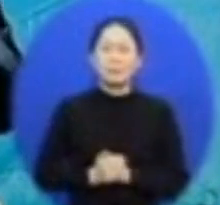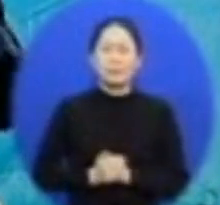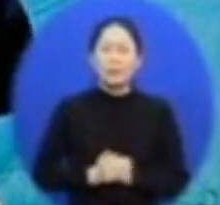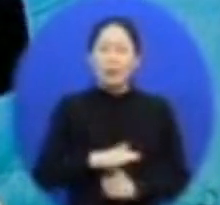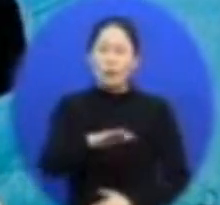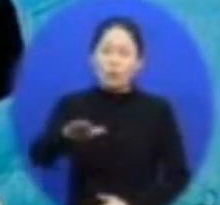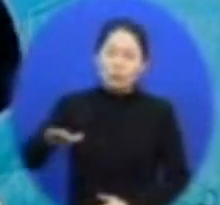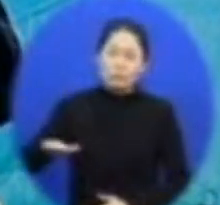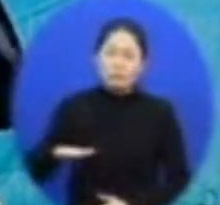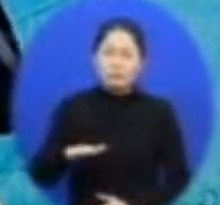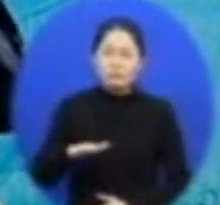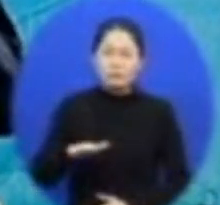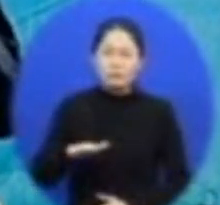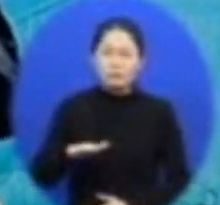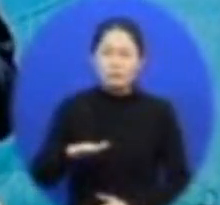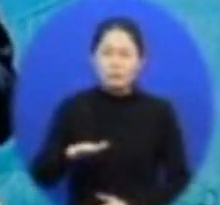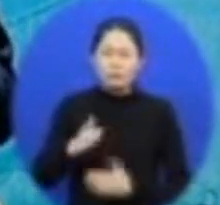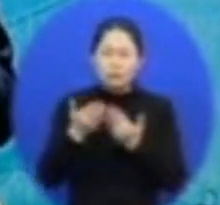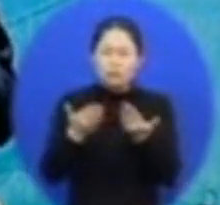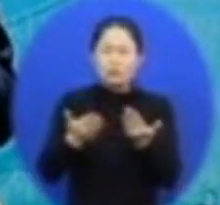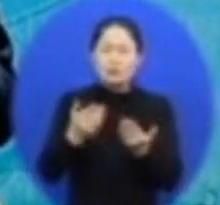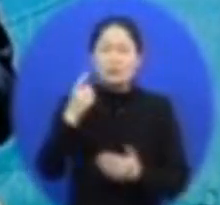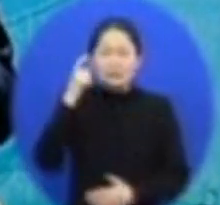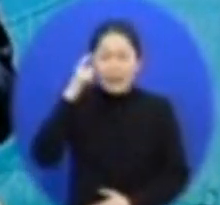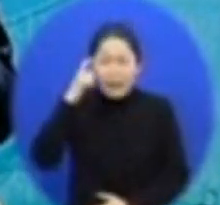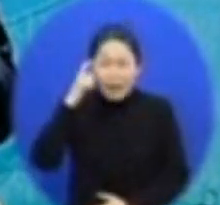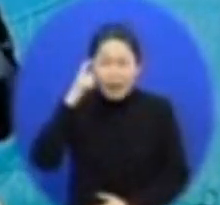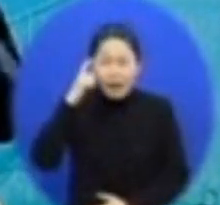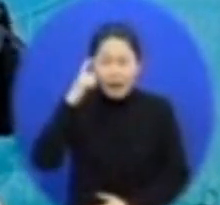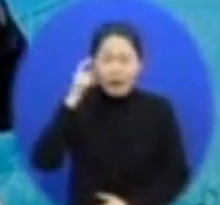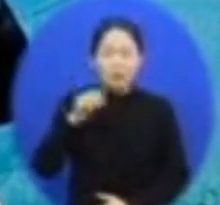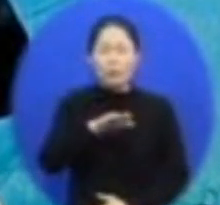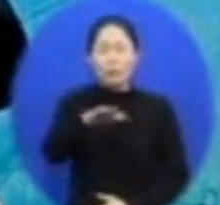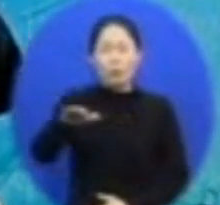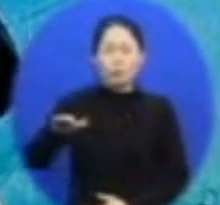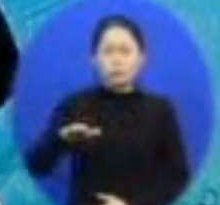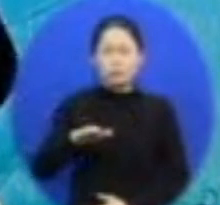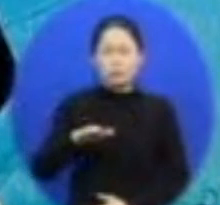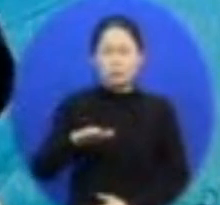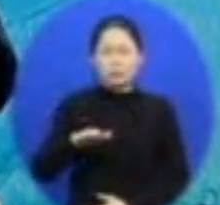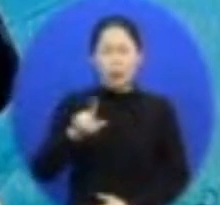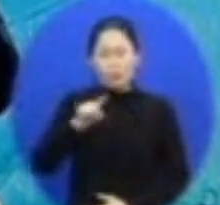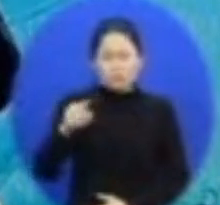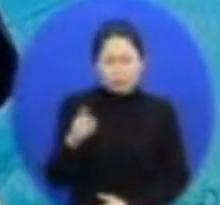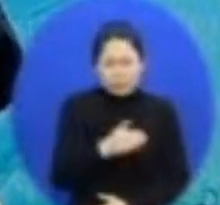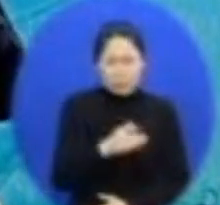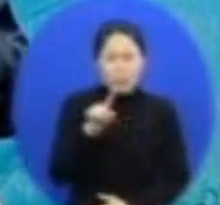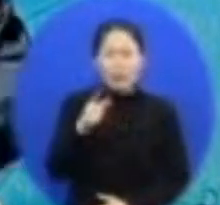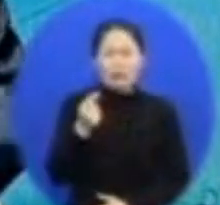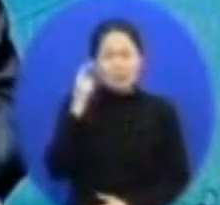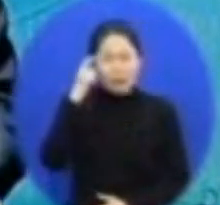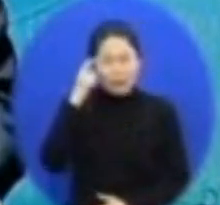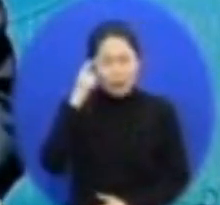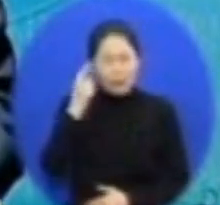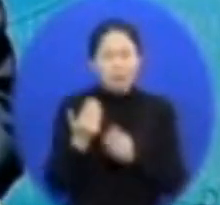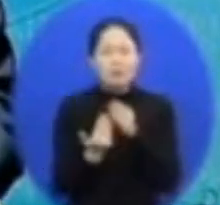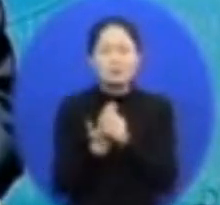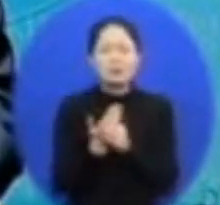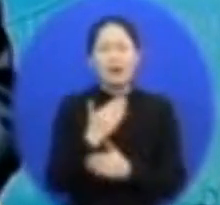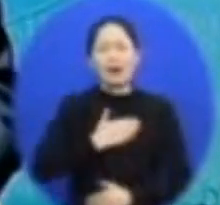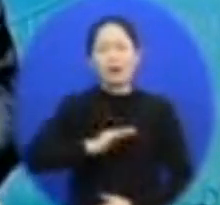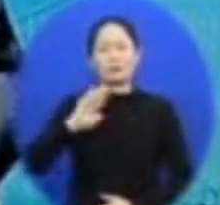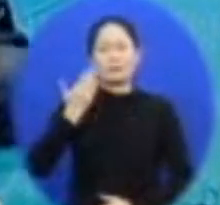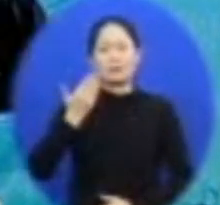여러분이 그 여러분에게 준 그 생각 여러분 그게 도대체 어디서부터 온 뭔지를 알아야 돼요